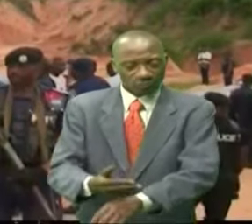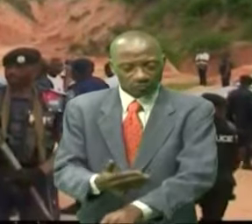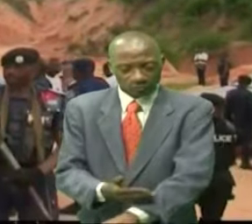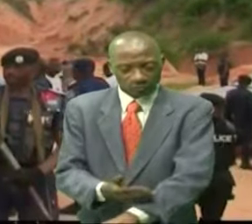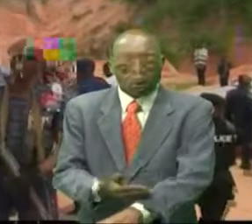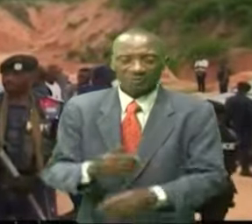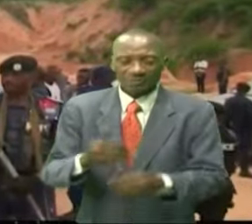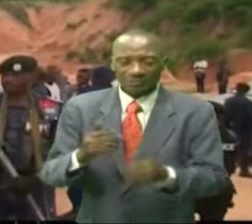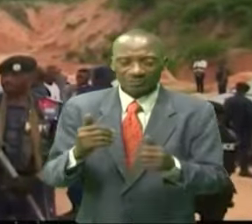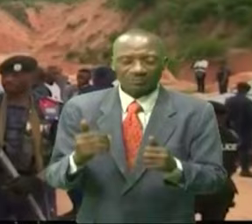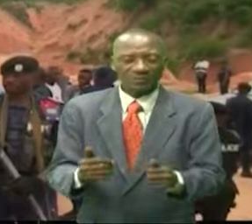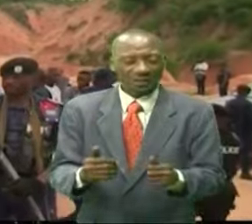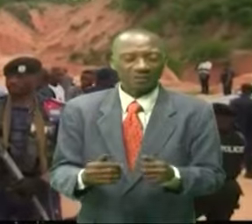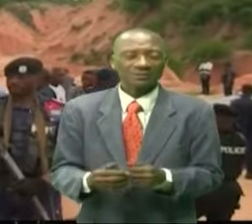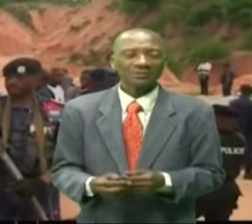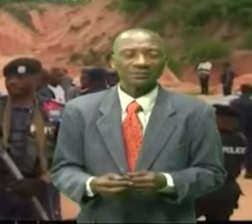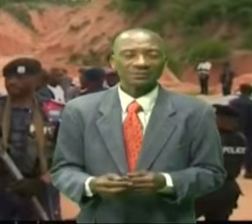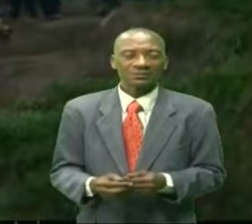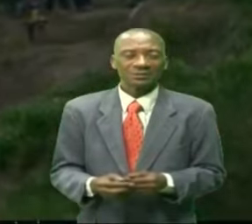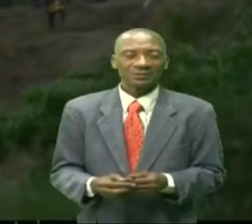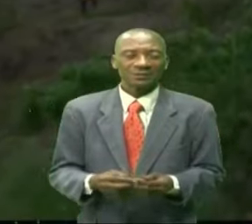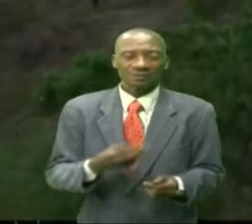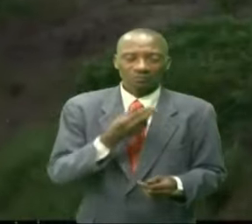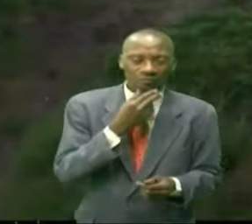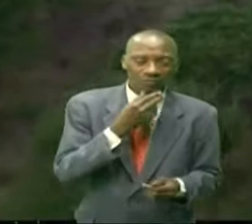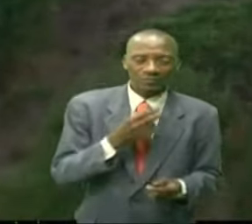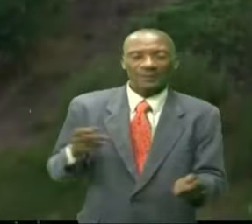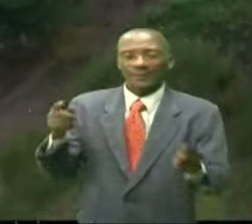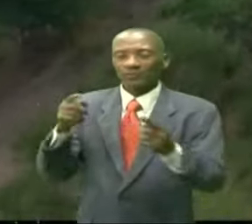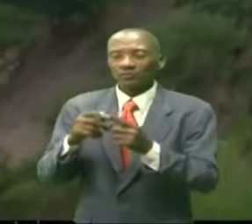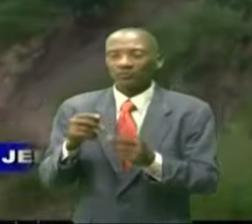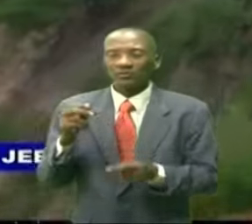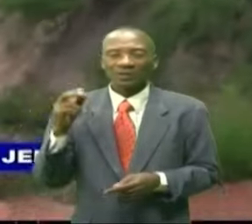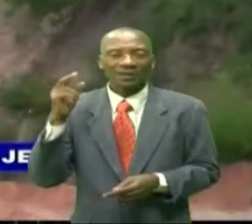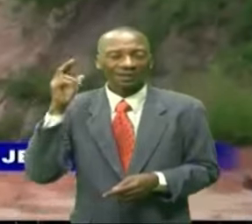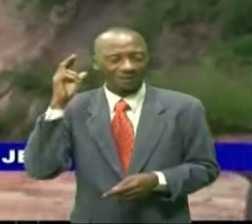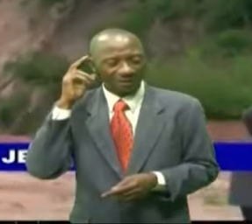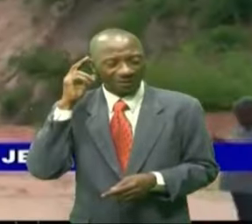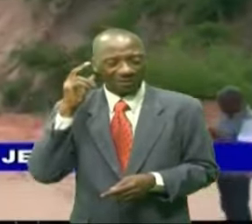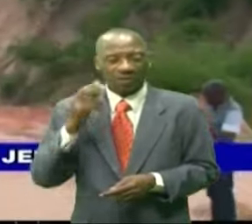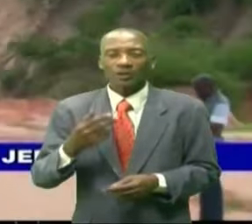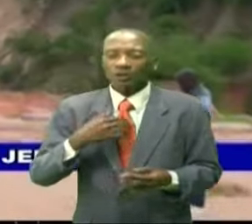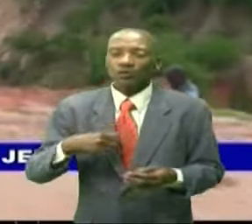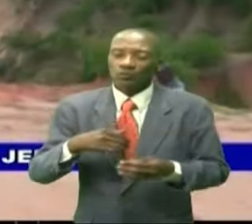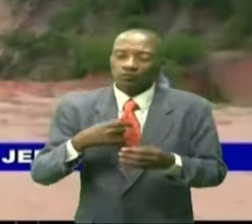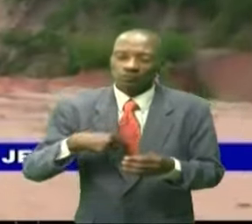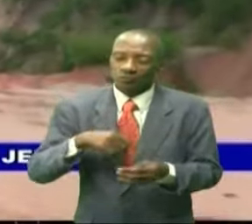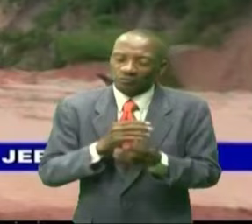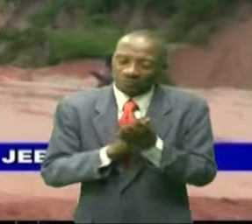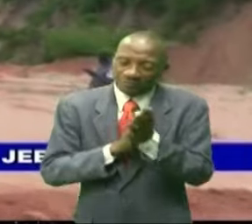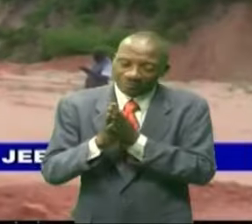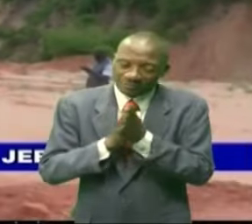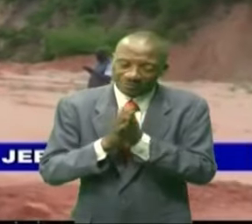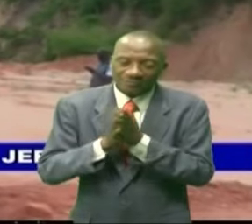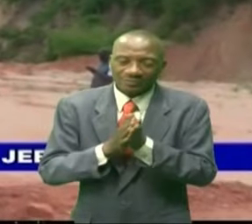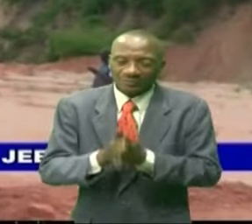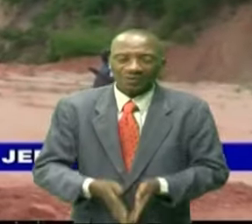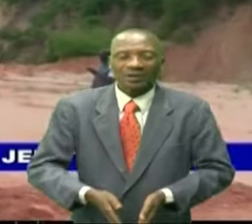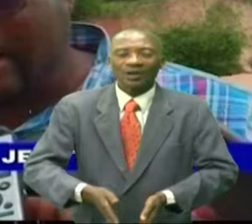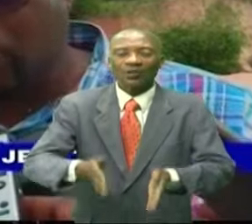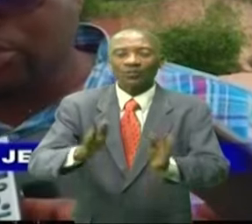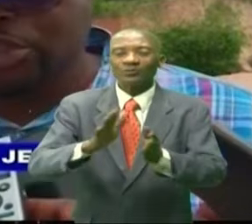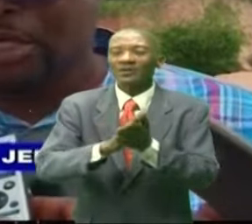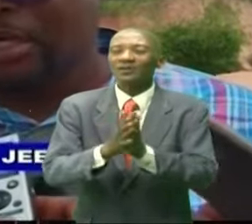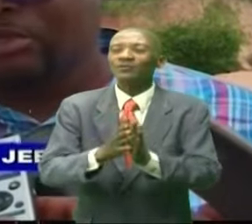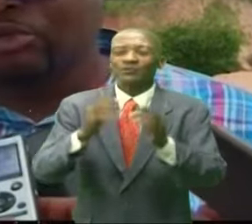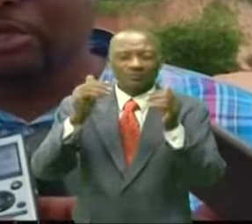aussi l'inspection nous permet de revoir un peu certains aspects techniques liés au projet ainsi que